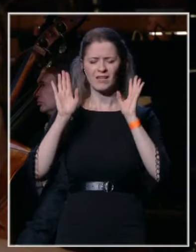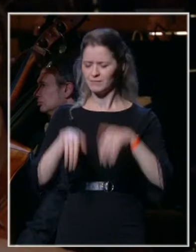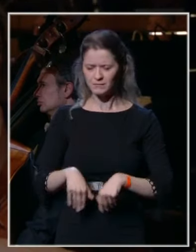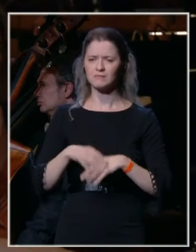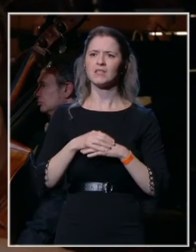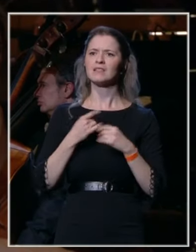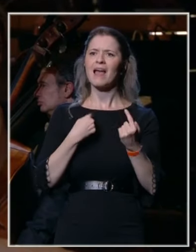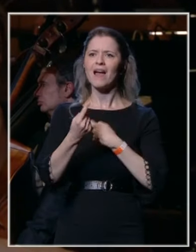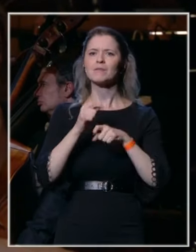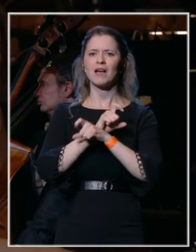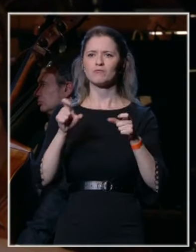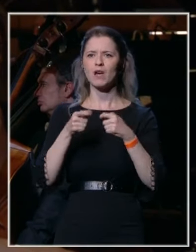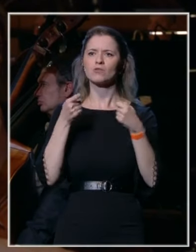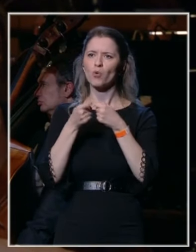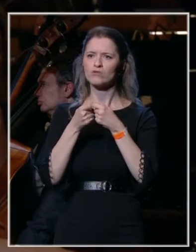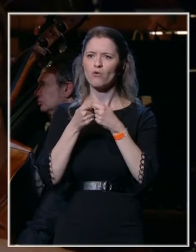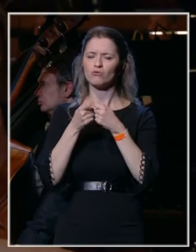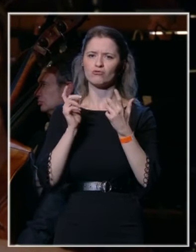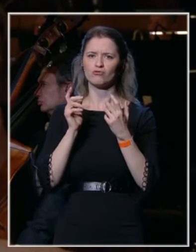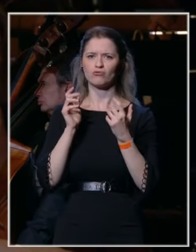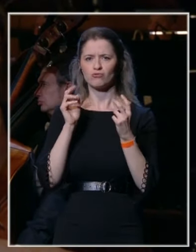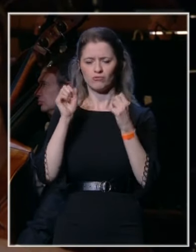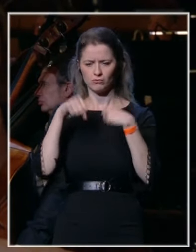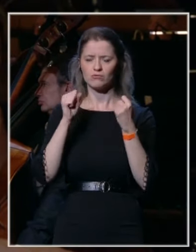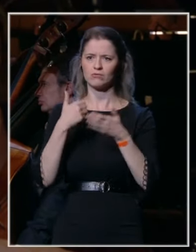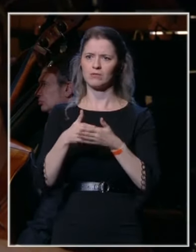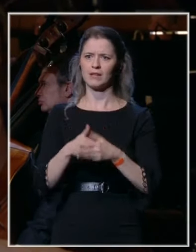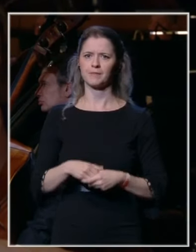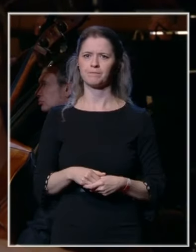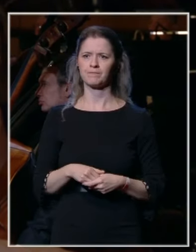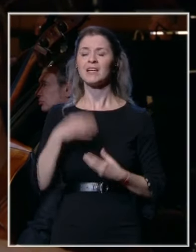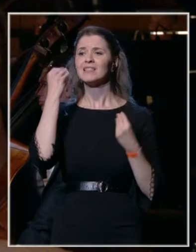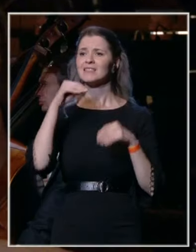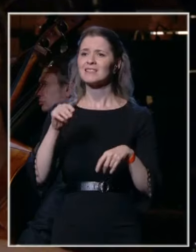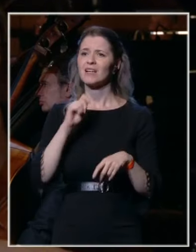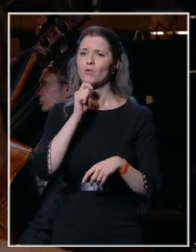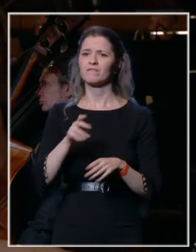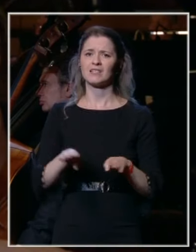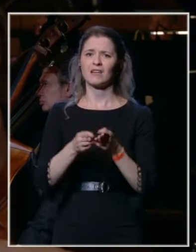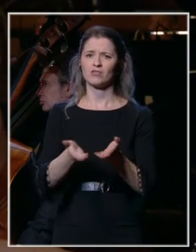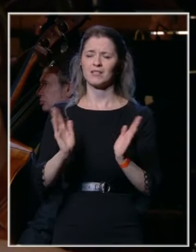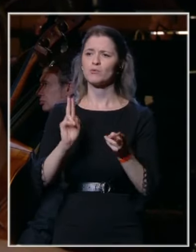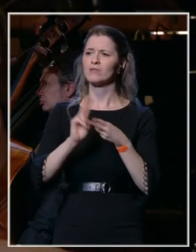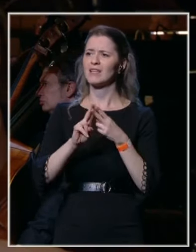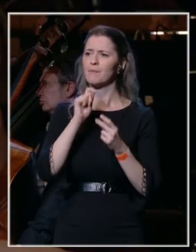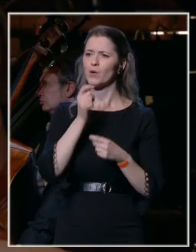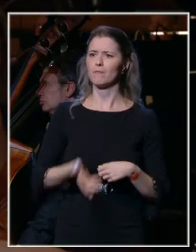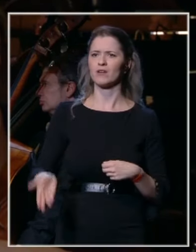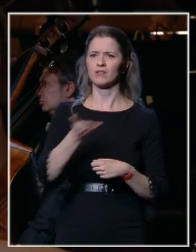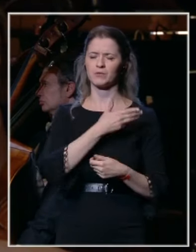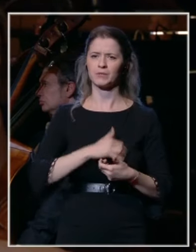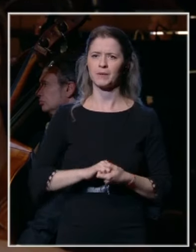közös nevezőre jutnak. Tisztelt honfitársaim, ünneplő magyarok! Pro patria